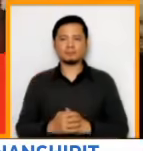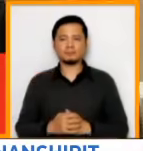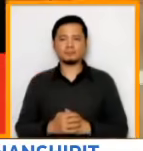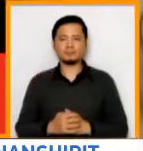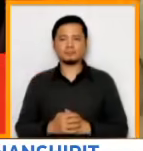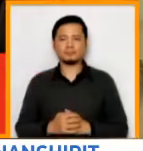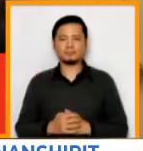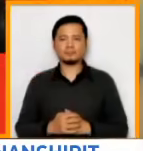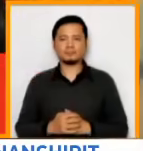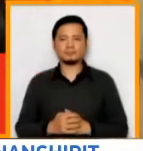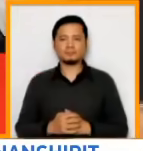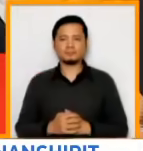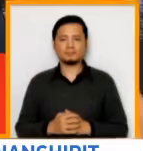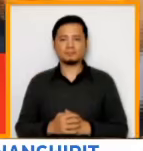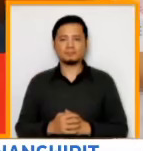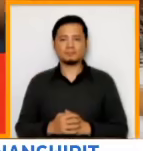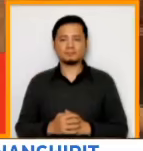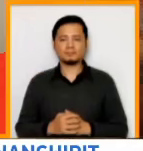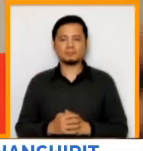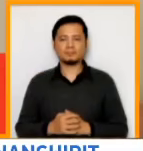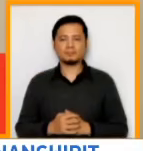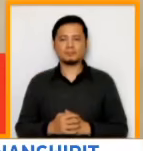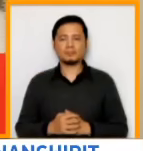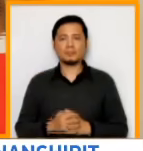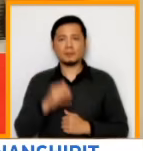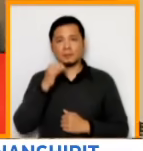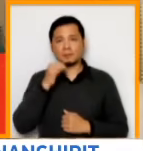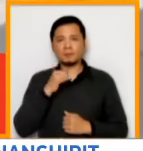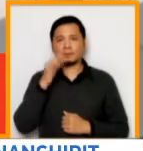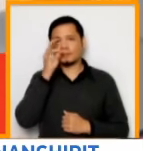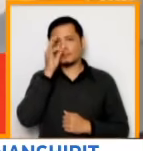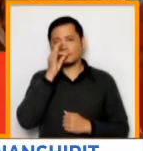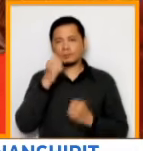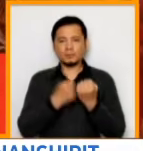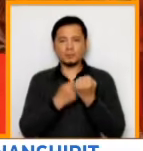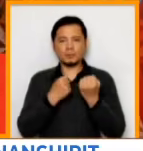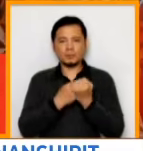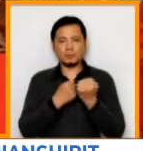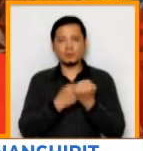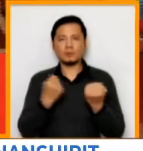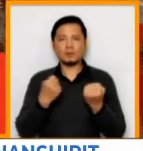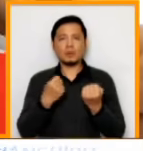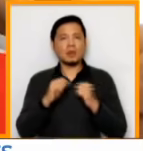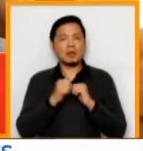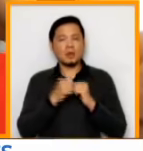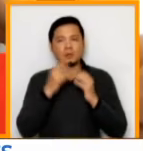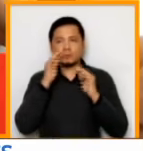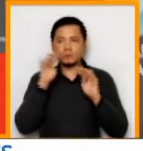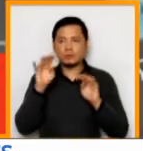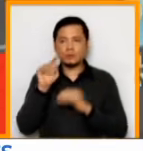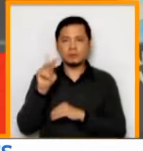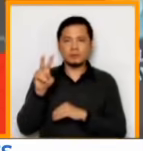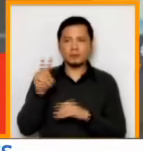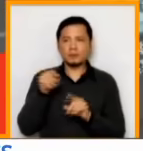Magang gumising ang mga Pinoy kahapon para tutukan ng Miss Universe at ang pambato natin na si Rabiya Mateo.